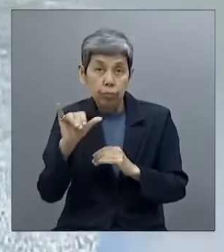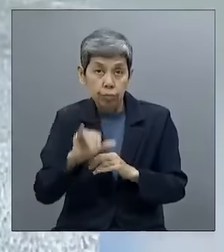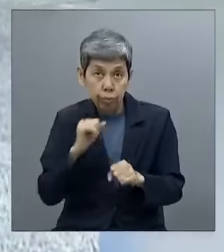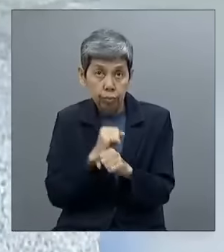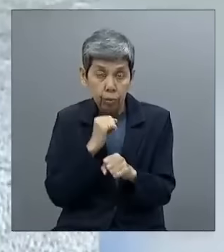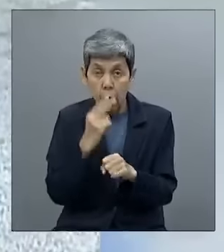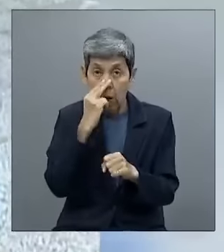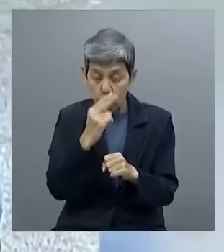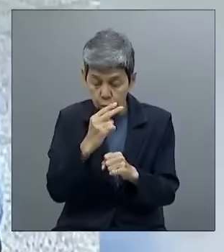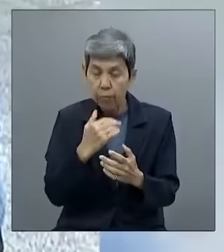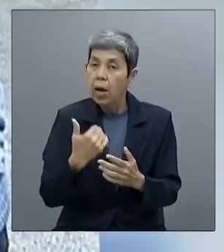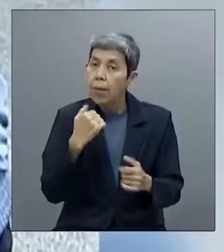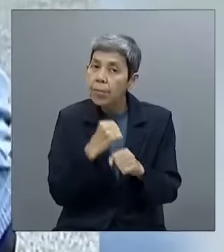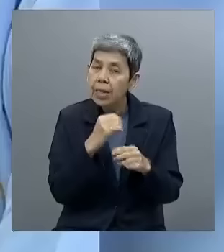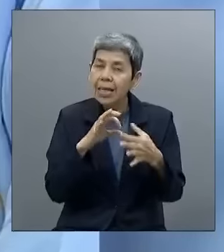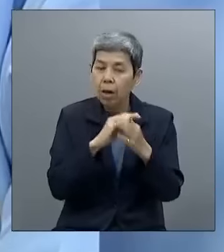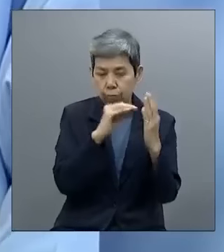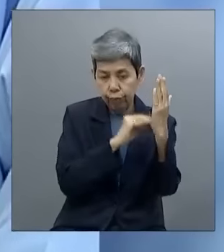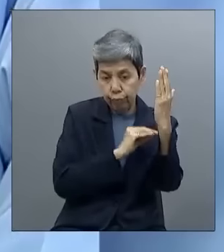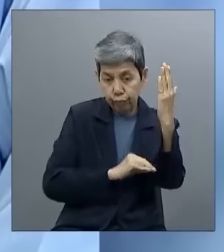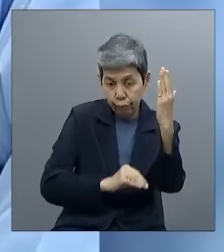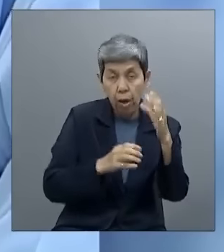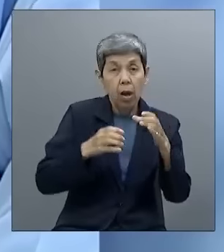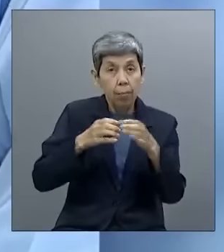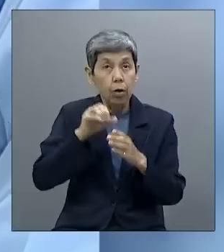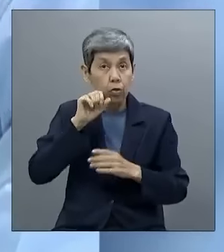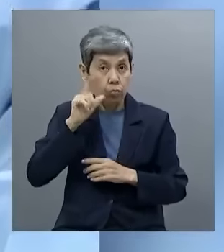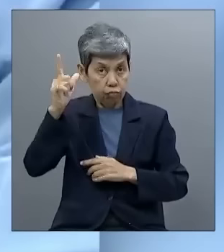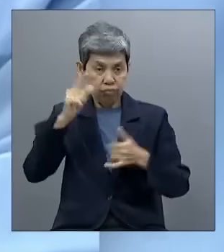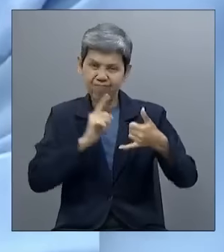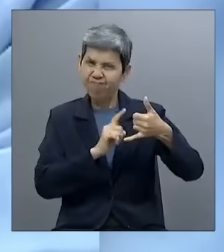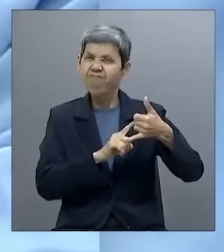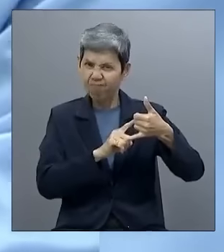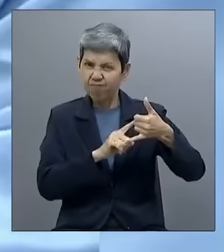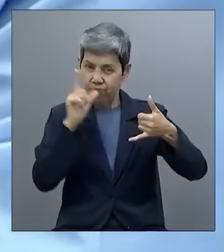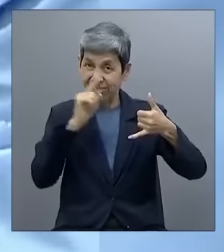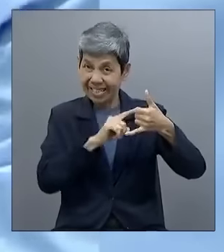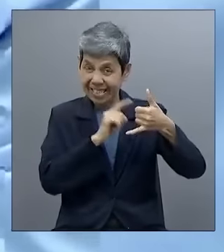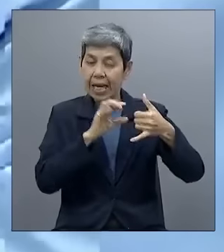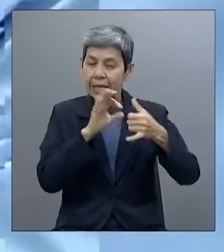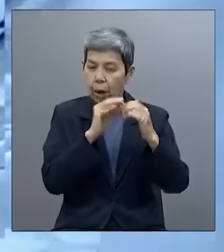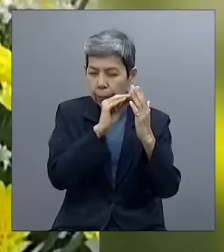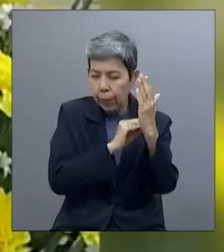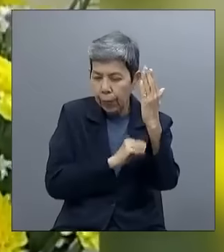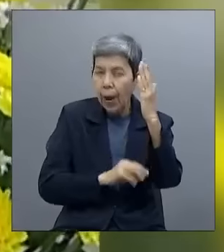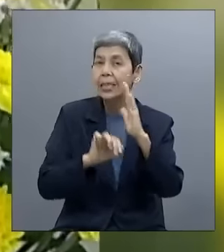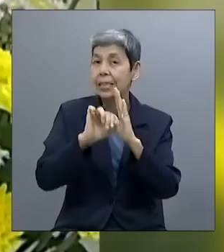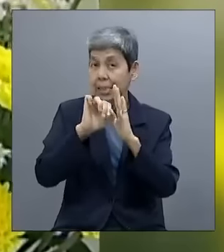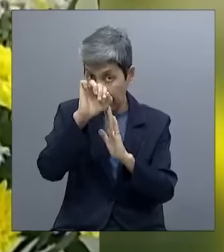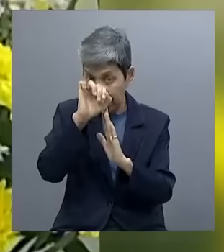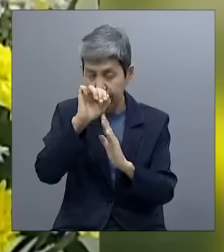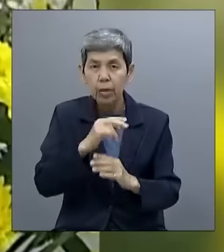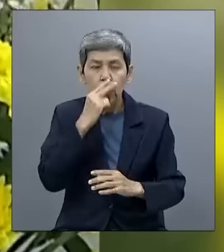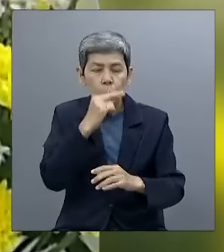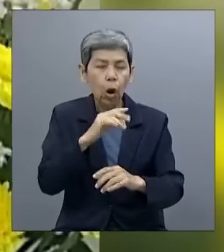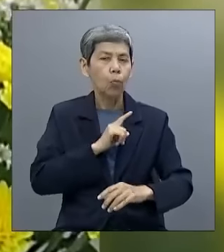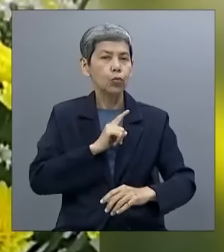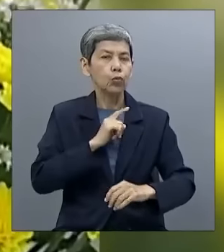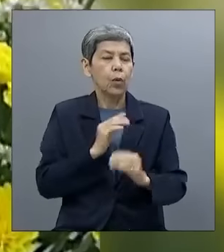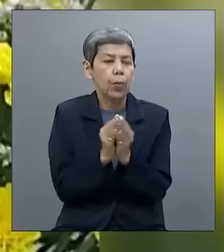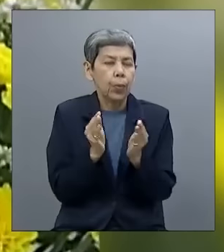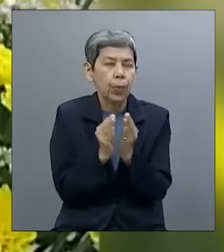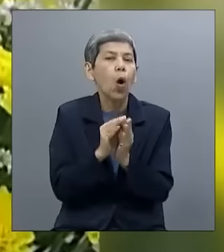ในสนามใหญ่และสนามท้องถิ่นทักษิณคือคีย์แมนโดยเฉพาะท้องถิ่นอย่างเชียงใหม่บ้านเกิดในฐานเสียงทาง